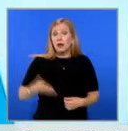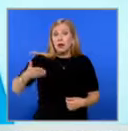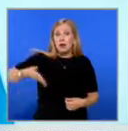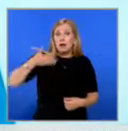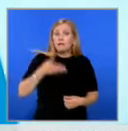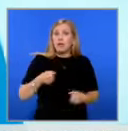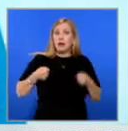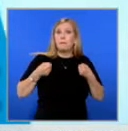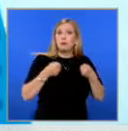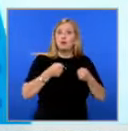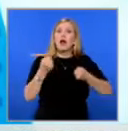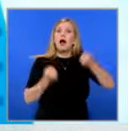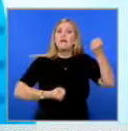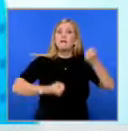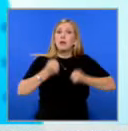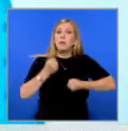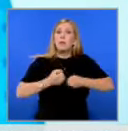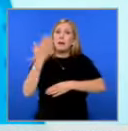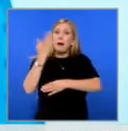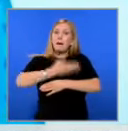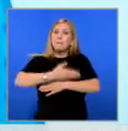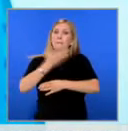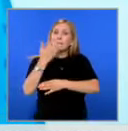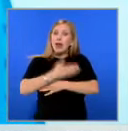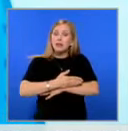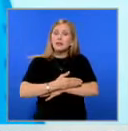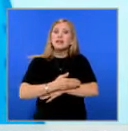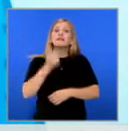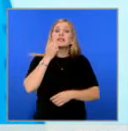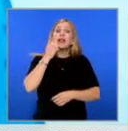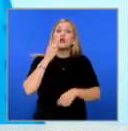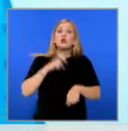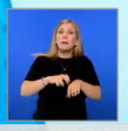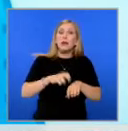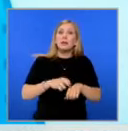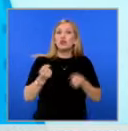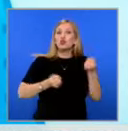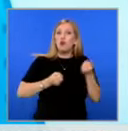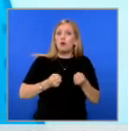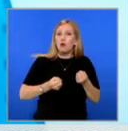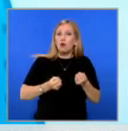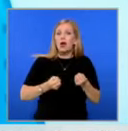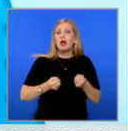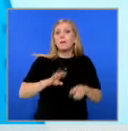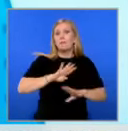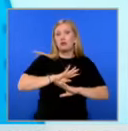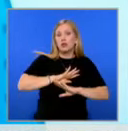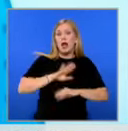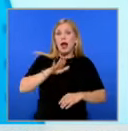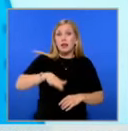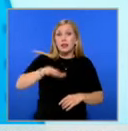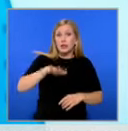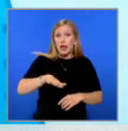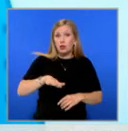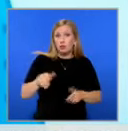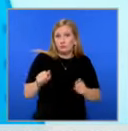блъсна автомобил на жп прелеза в санданското село дамяница починал е шофьорът на колата а детето пътуващо с него